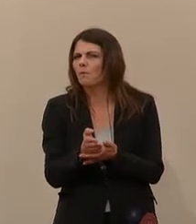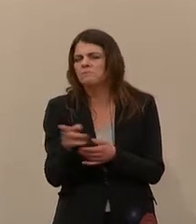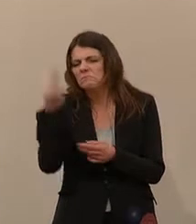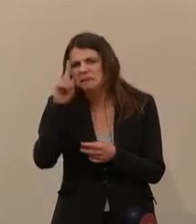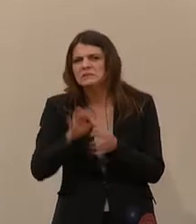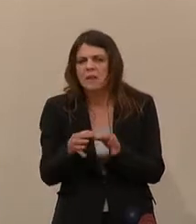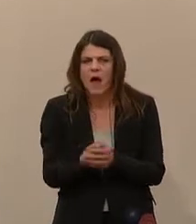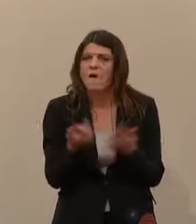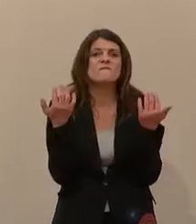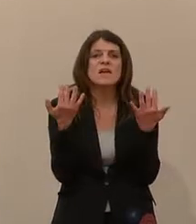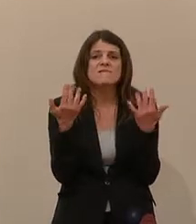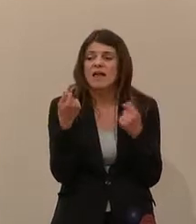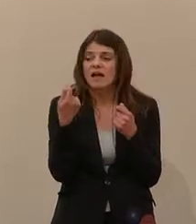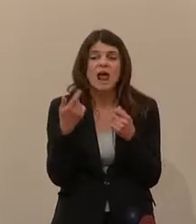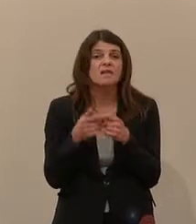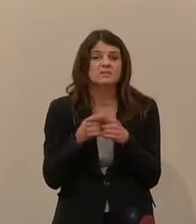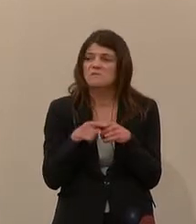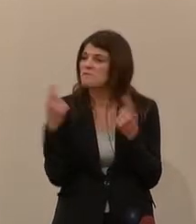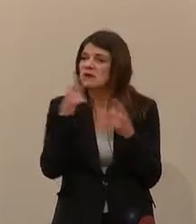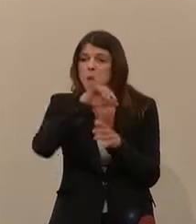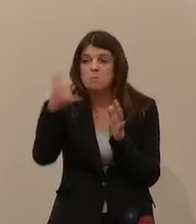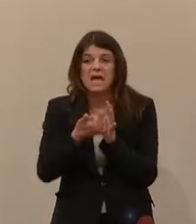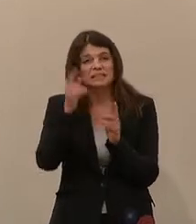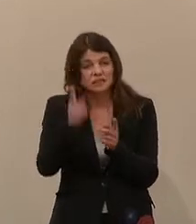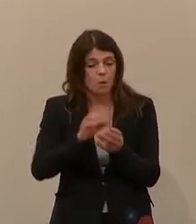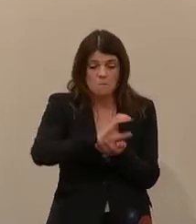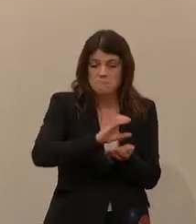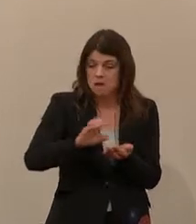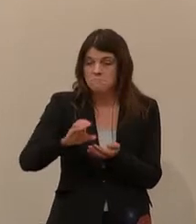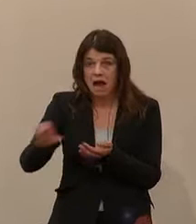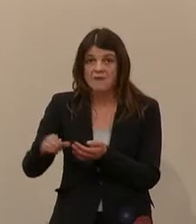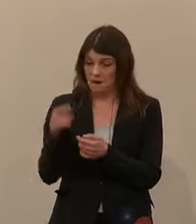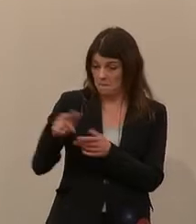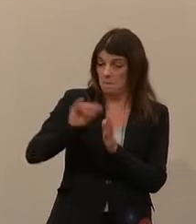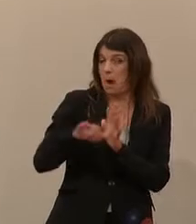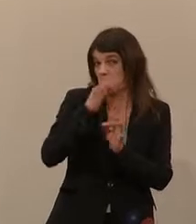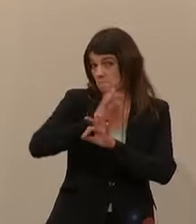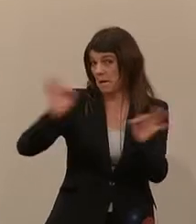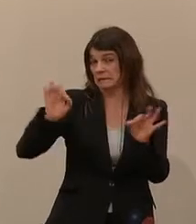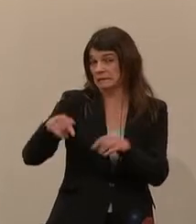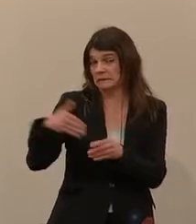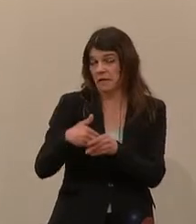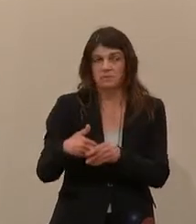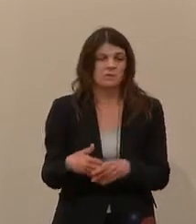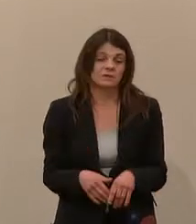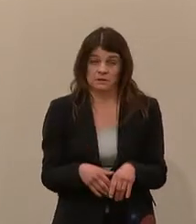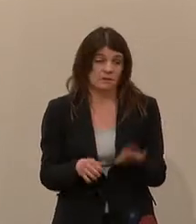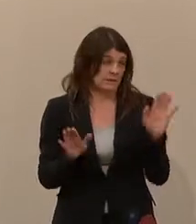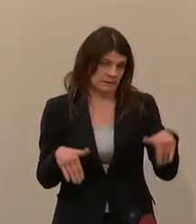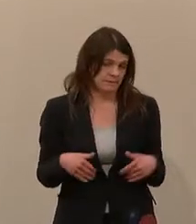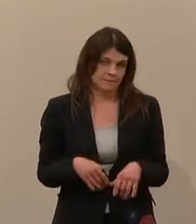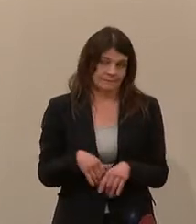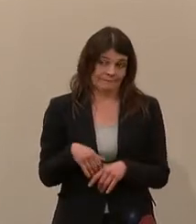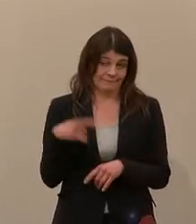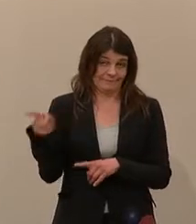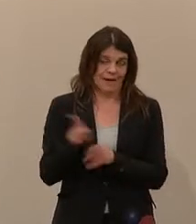wissen, wie viel Geld man in genau welches Projekt stecken soll, weil es dort am besten eingesetzt ist, da kannst du davon ausgehen, dass es